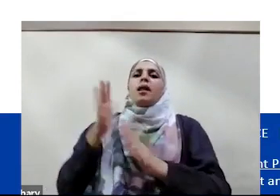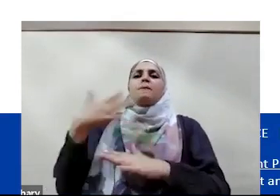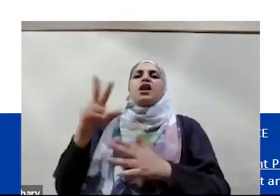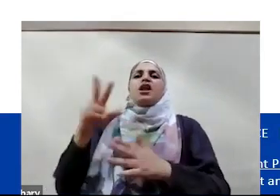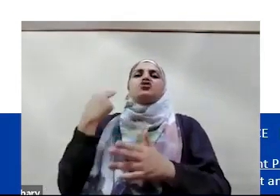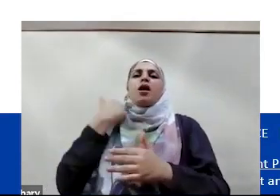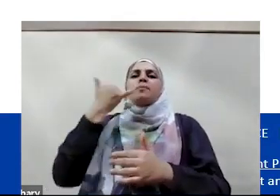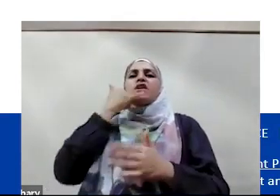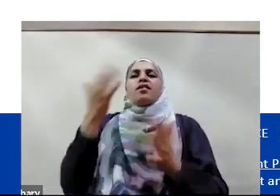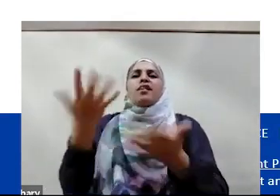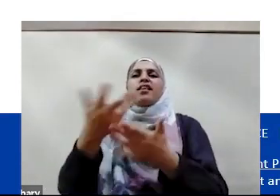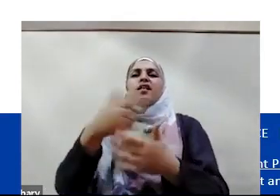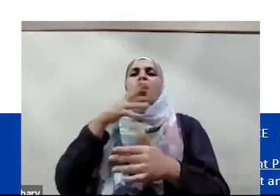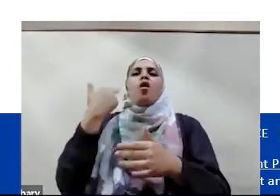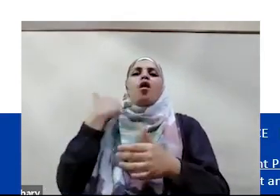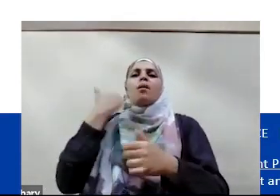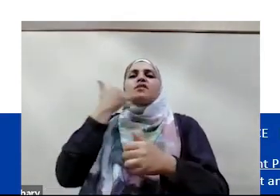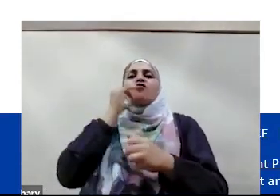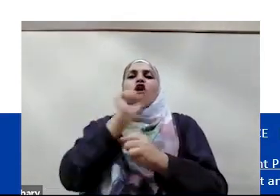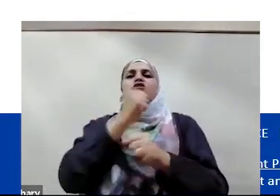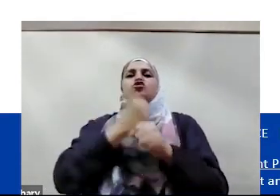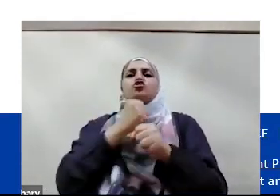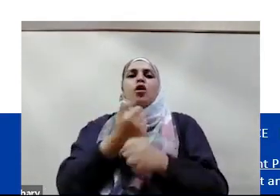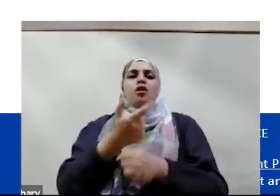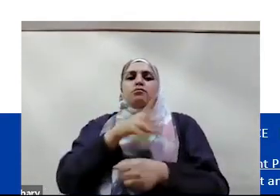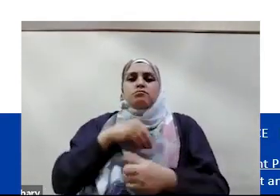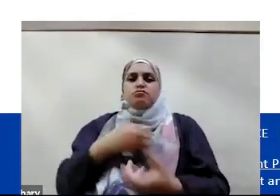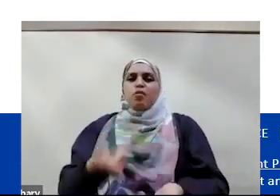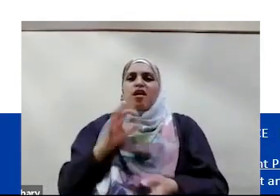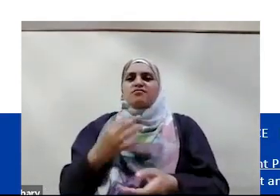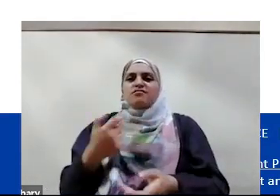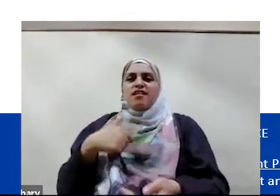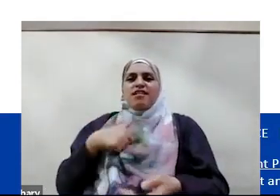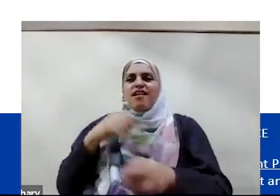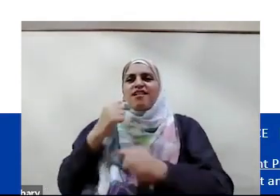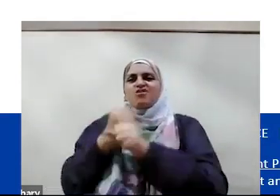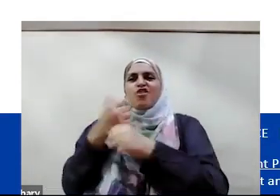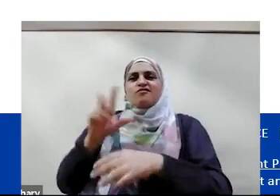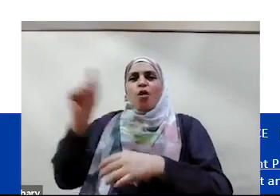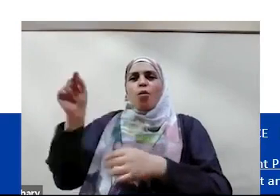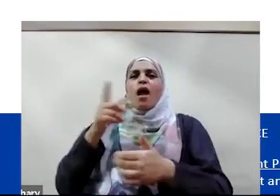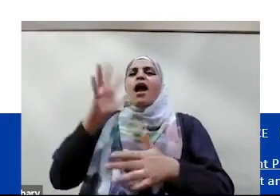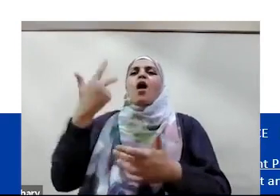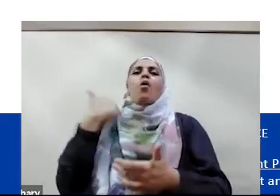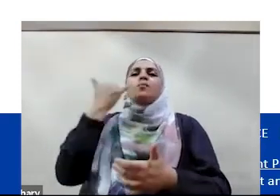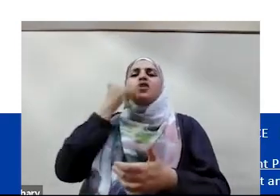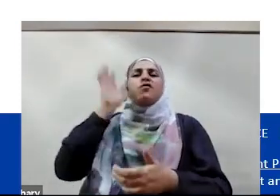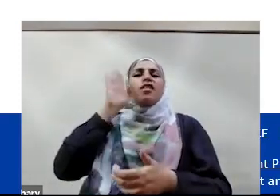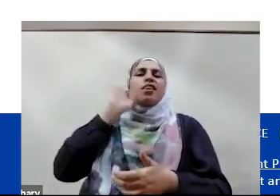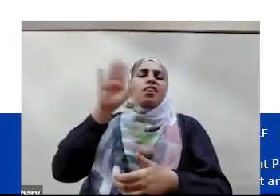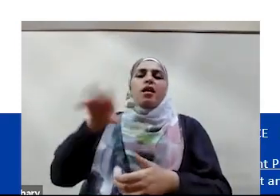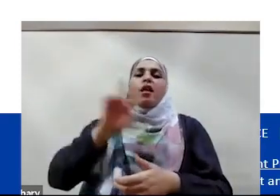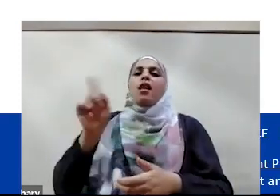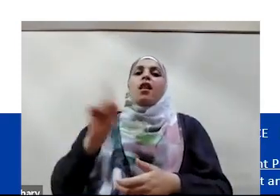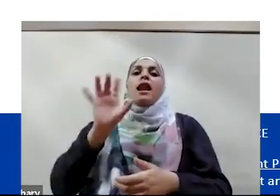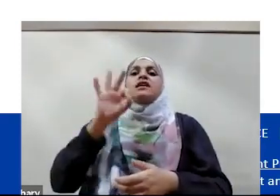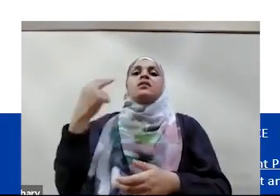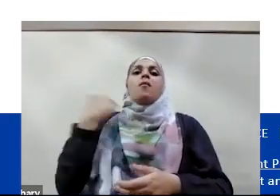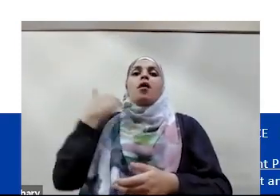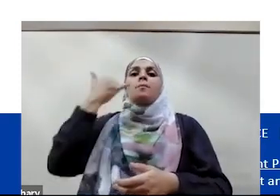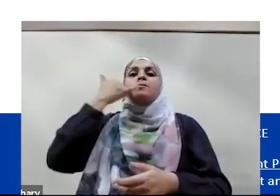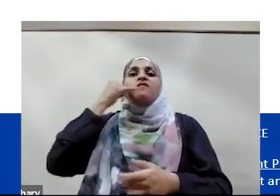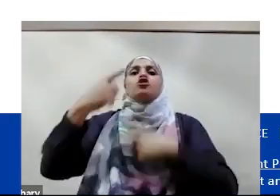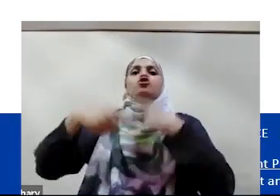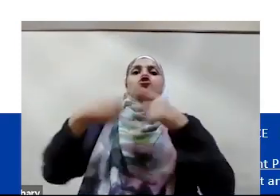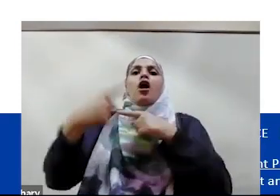مش رقم تليفون الشغل مثلا مش هيبقى معايا طول الوقت، أو مثلا مش رقم تليفون أنا مش مهتم بيه قوي فمش دايما برد. لا، لازم يكون